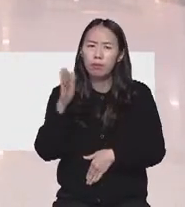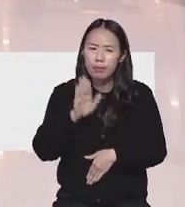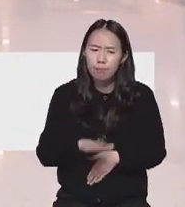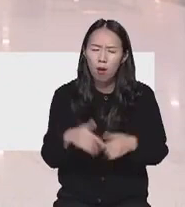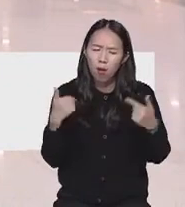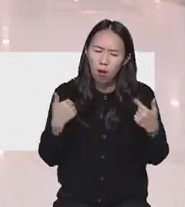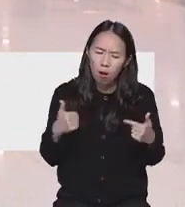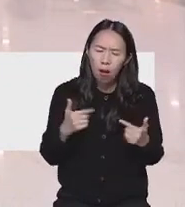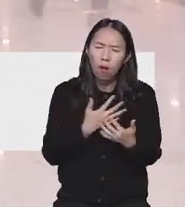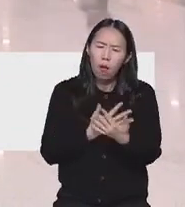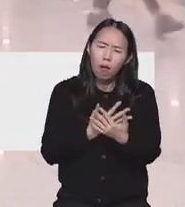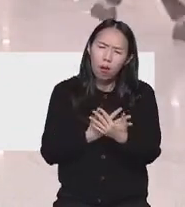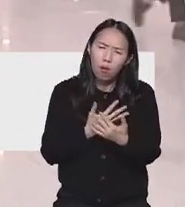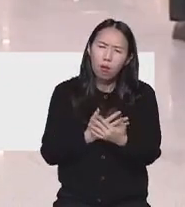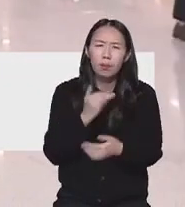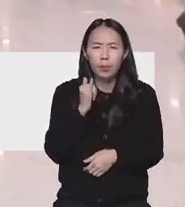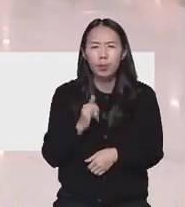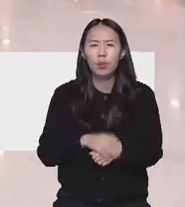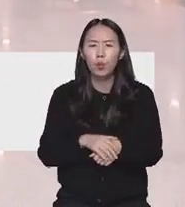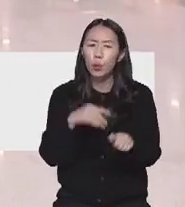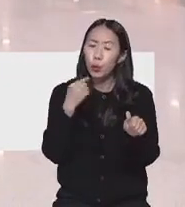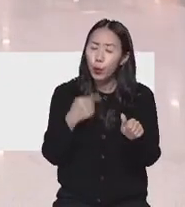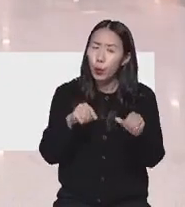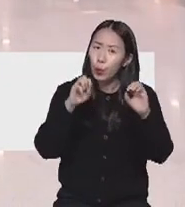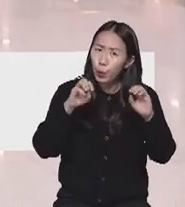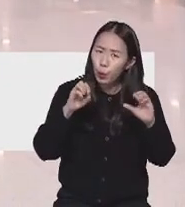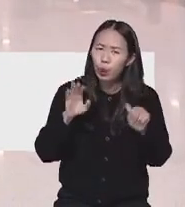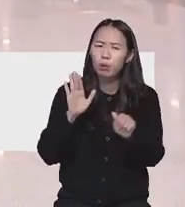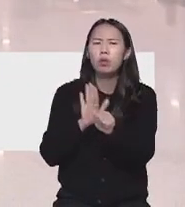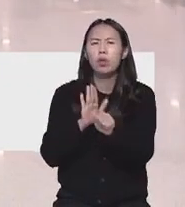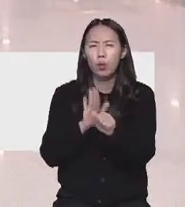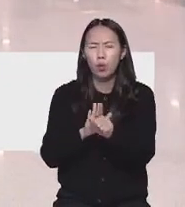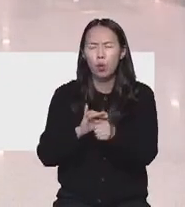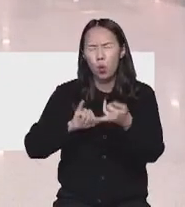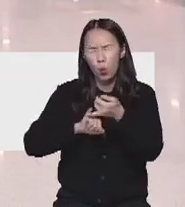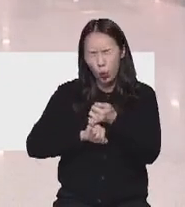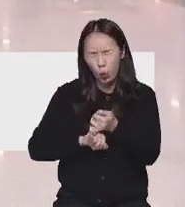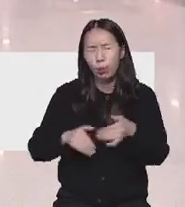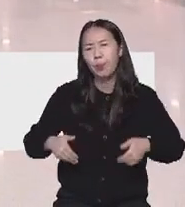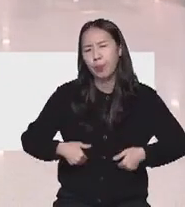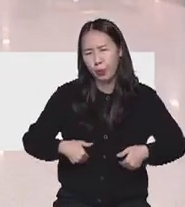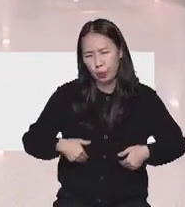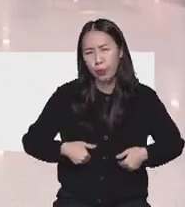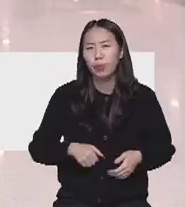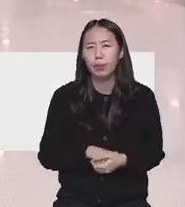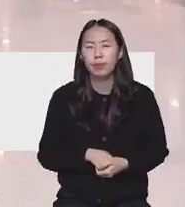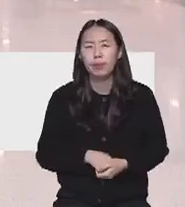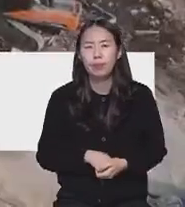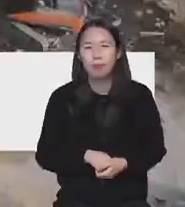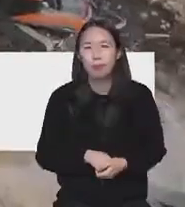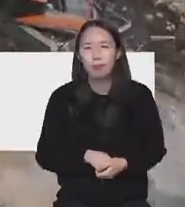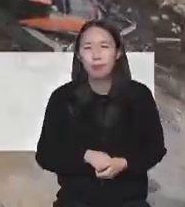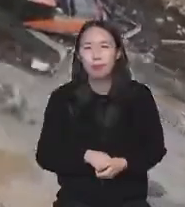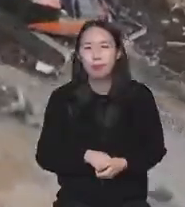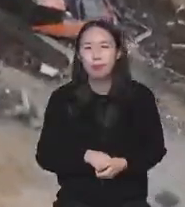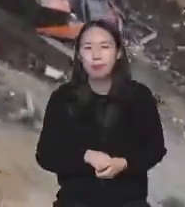항상 살얼음판을 걷는 기분이에요. 교육과 홍보와 지원이 절실하다. 예, 저는 그렇게 말씀을 드리고 싶습니다.